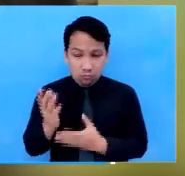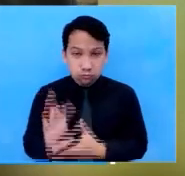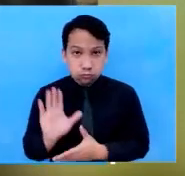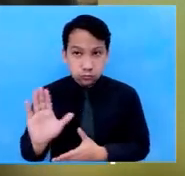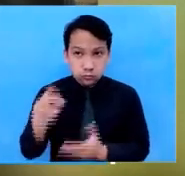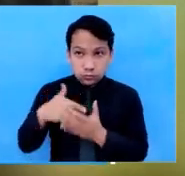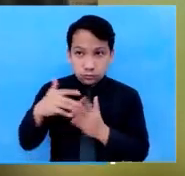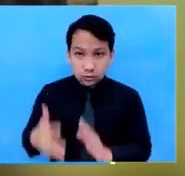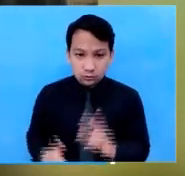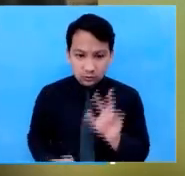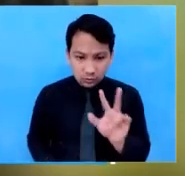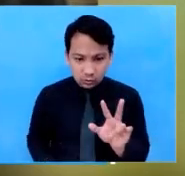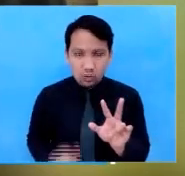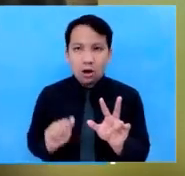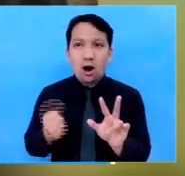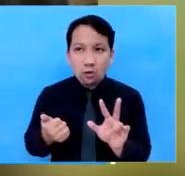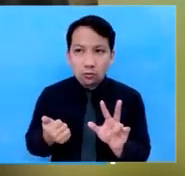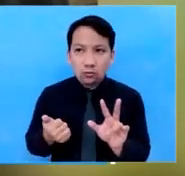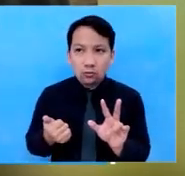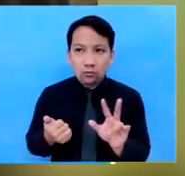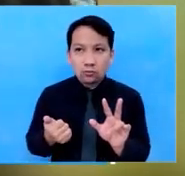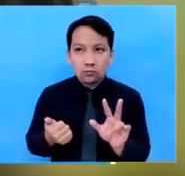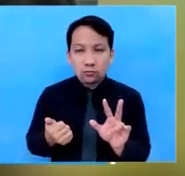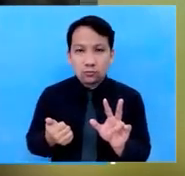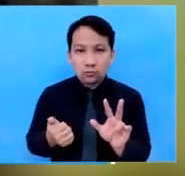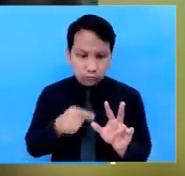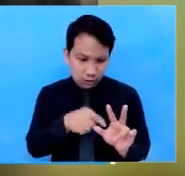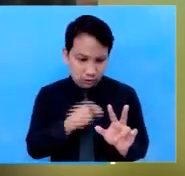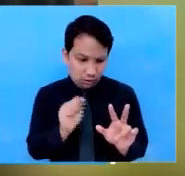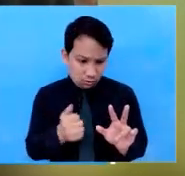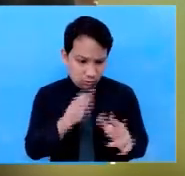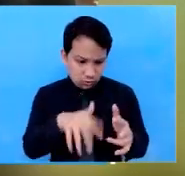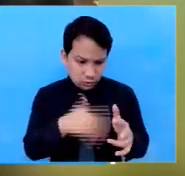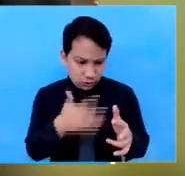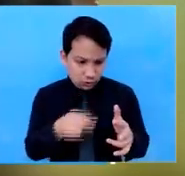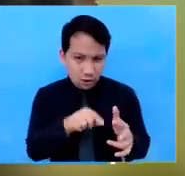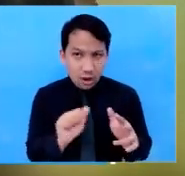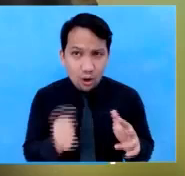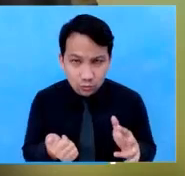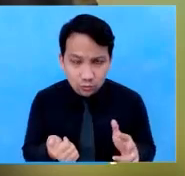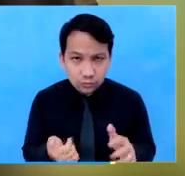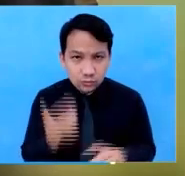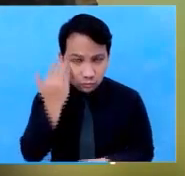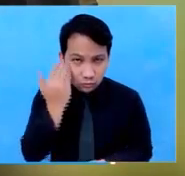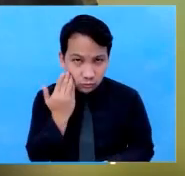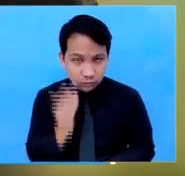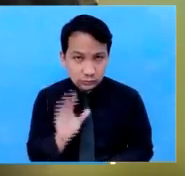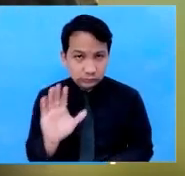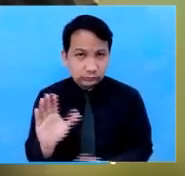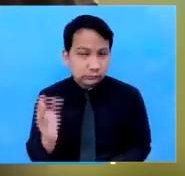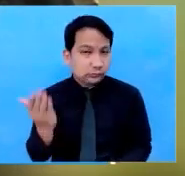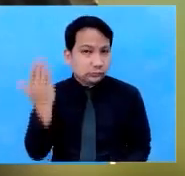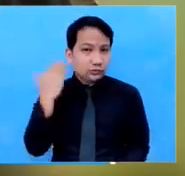tatlong shift, paano nila ipagsasabay at hahabulin yung dalawang taon na kakulangan at learning loss?